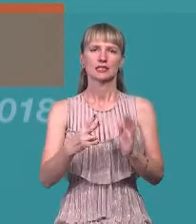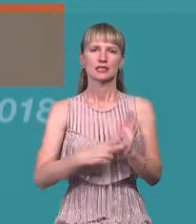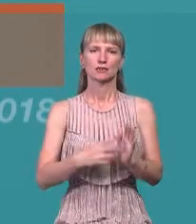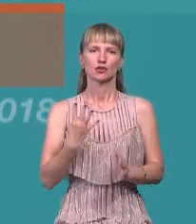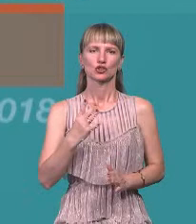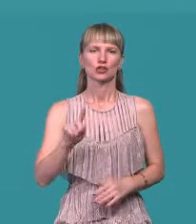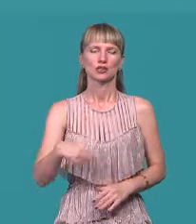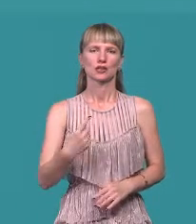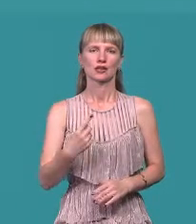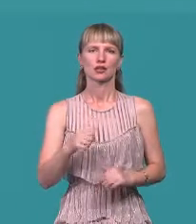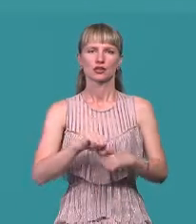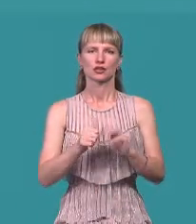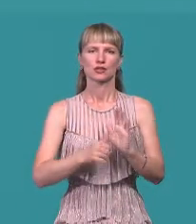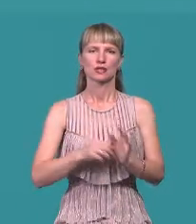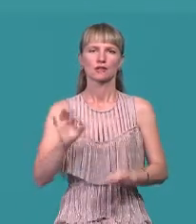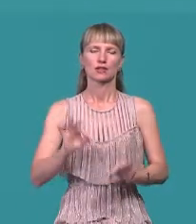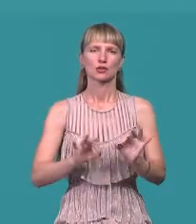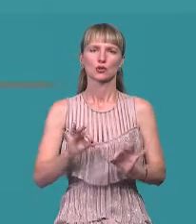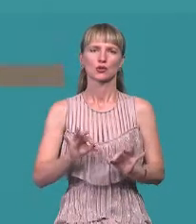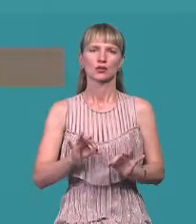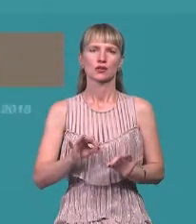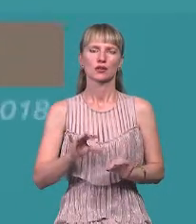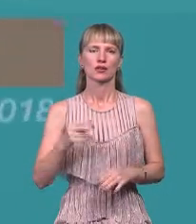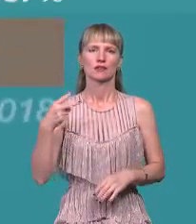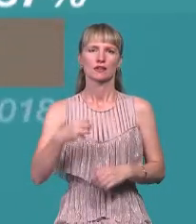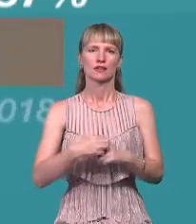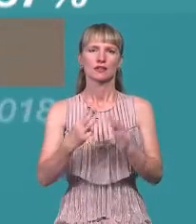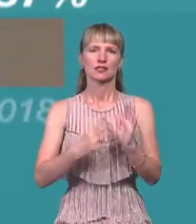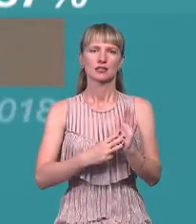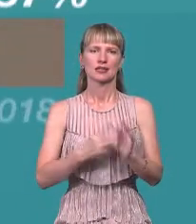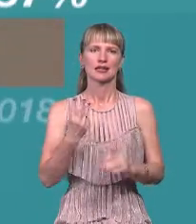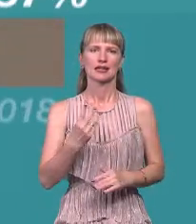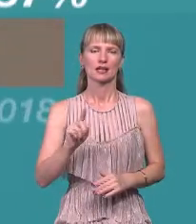рік 4,16%, і 2018 рік